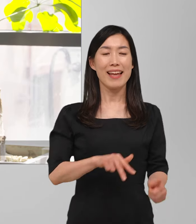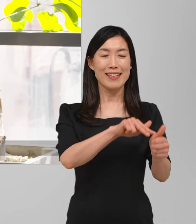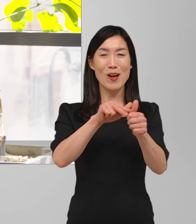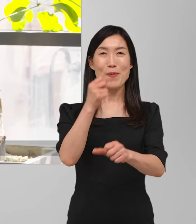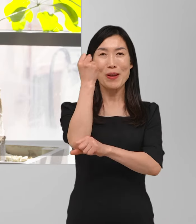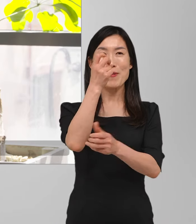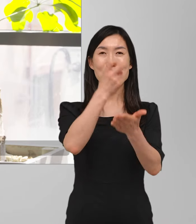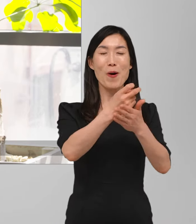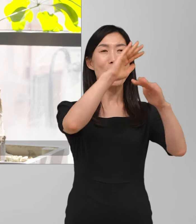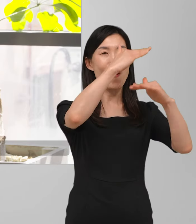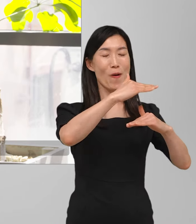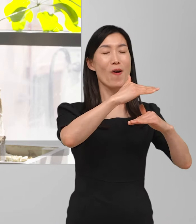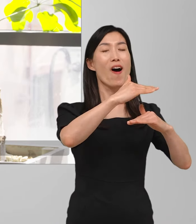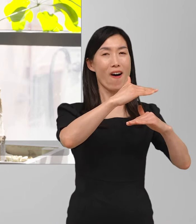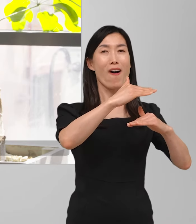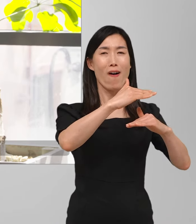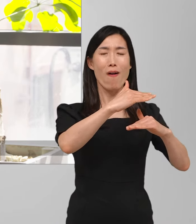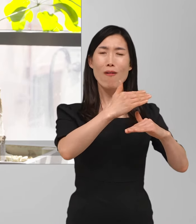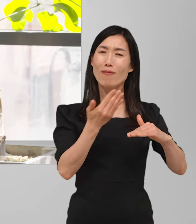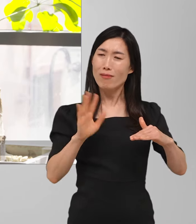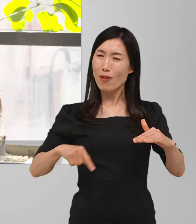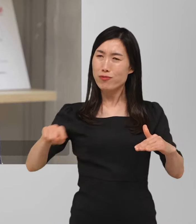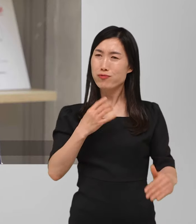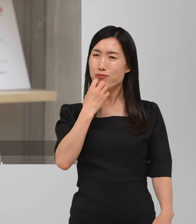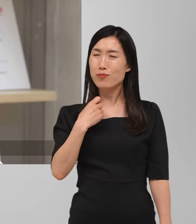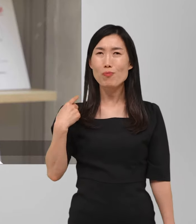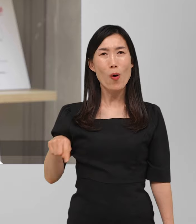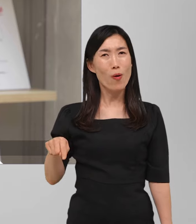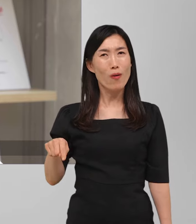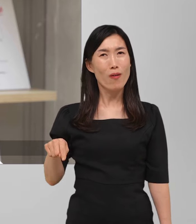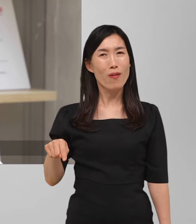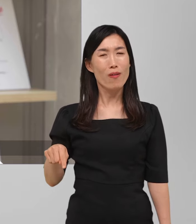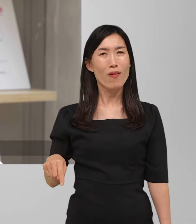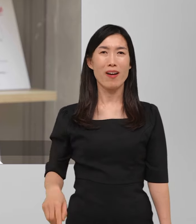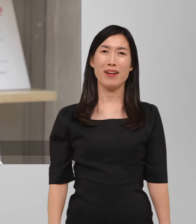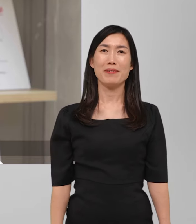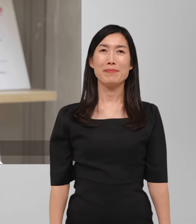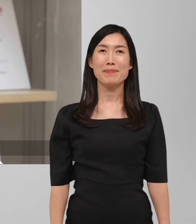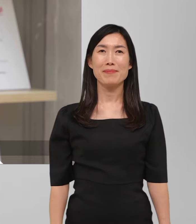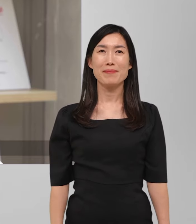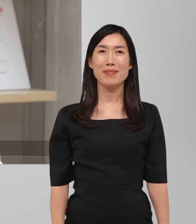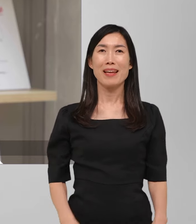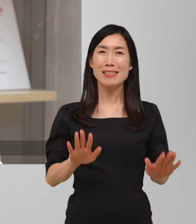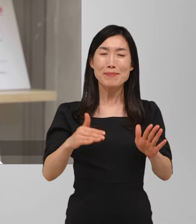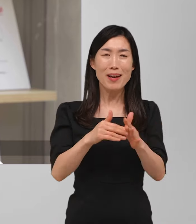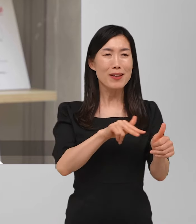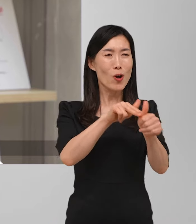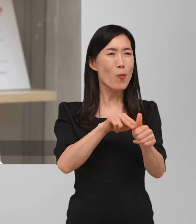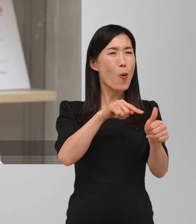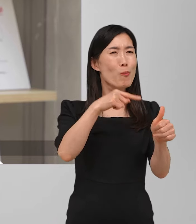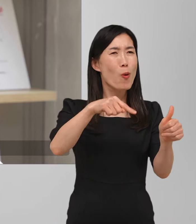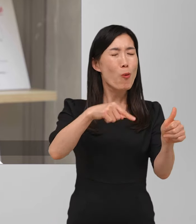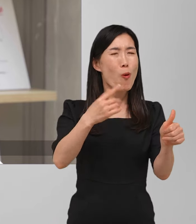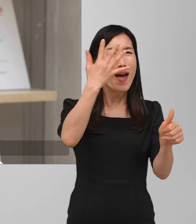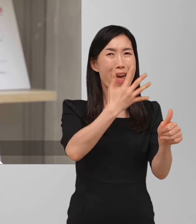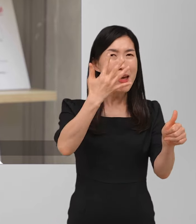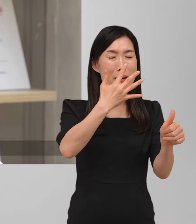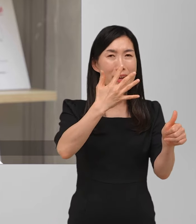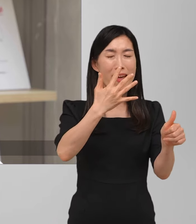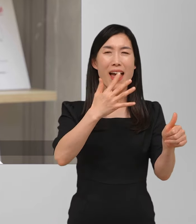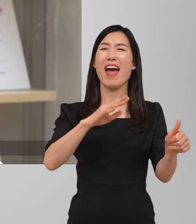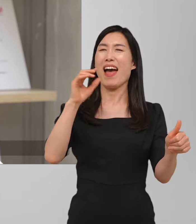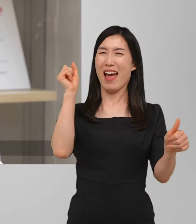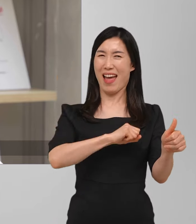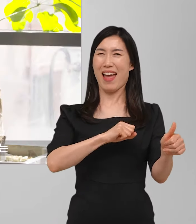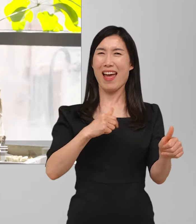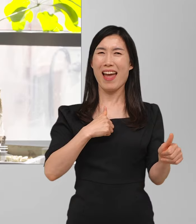네, 데이터 기본법에 대해서 지금까지 좀 들어봤는데요. 사실 데이터 기본법을 통해서 저희가 어떤 효과가 있을까? 그동안 막연하게